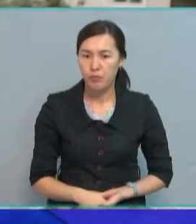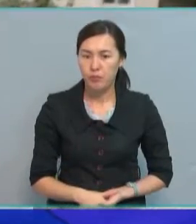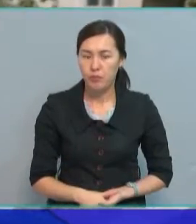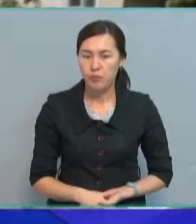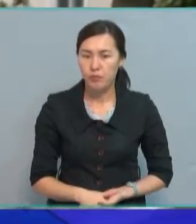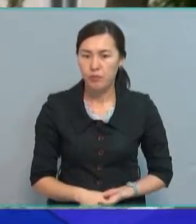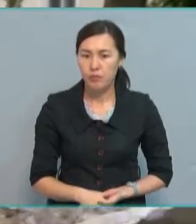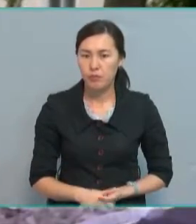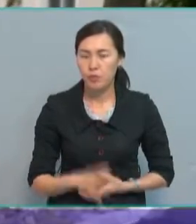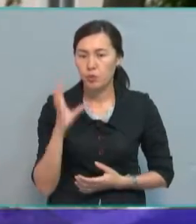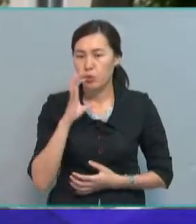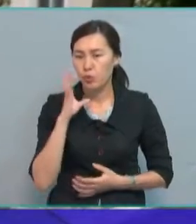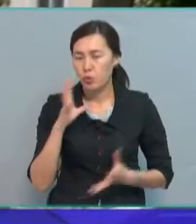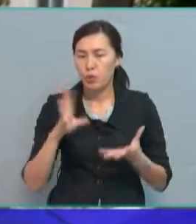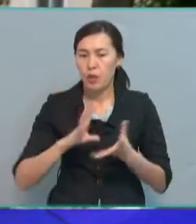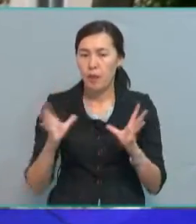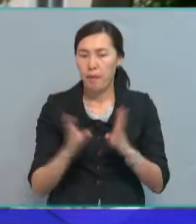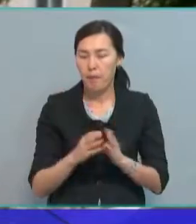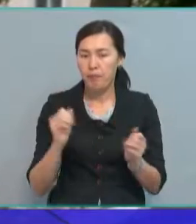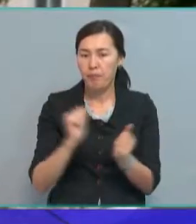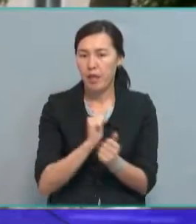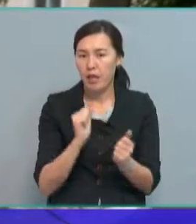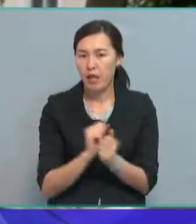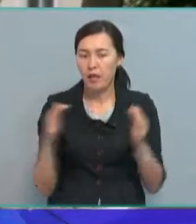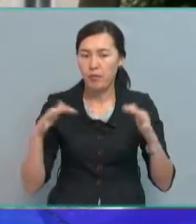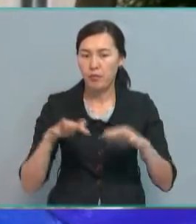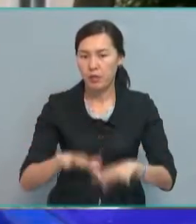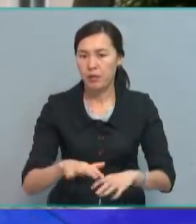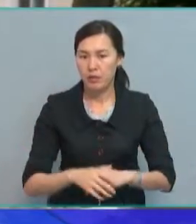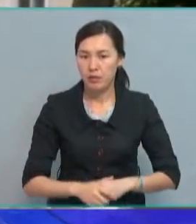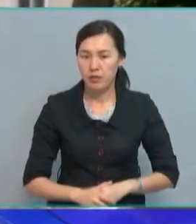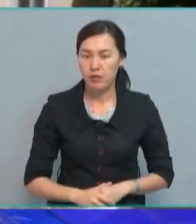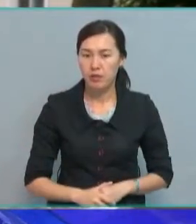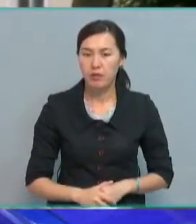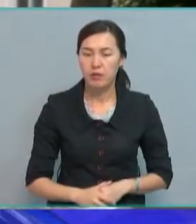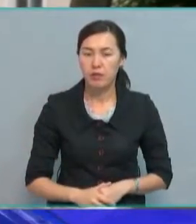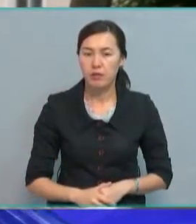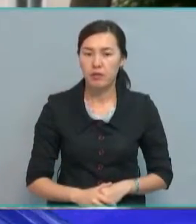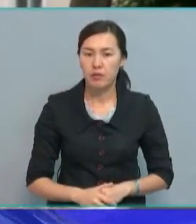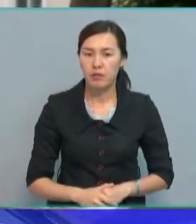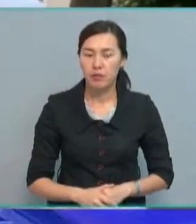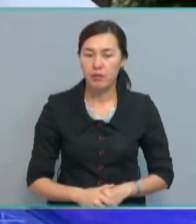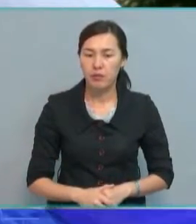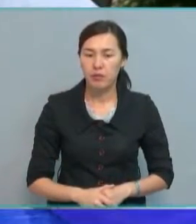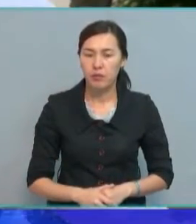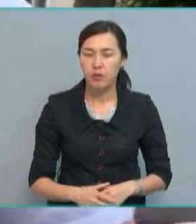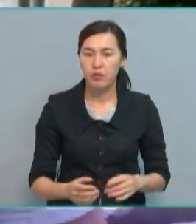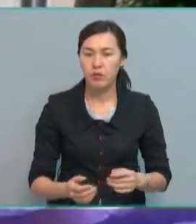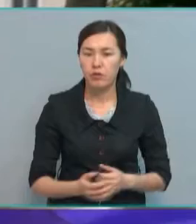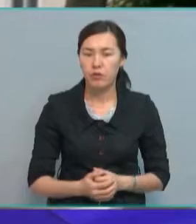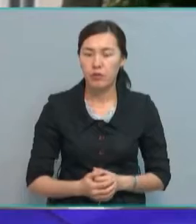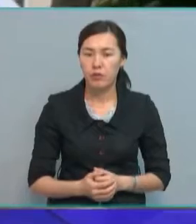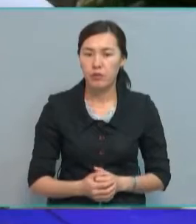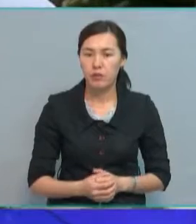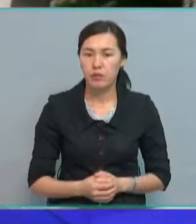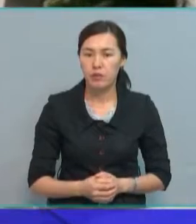болып кетті. Селден келді мынаның бәрі, төбеден ағып. Бұндай тас жоқ тұғын бұл жерде. Ешқандай тас жоқ тұғын. Дәу дәу тастар.